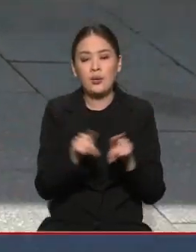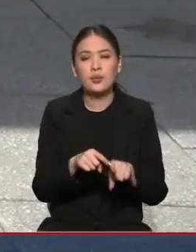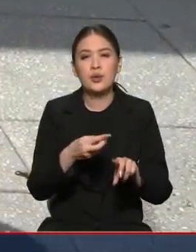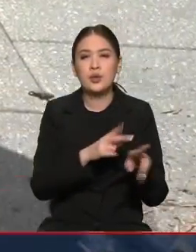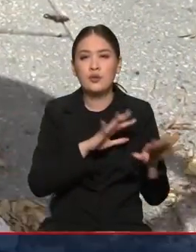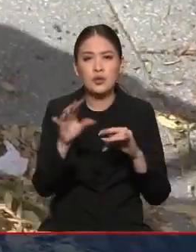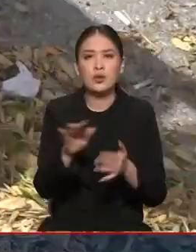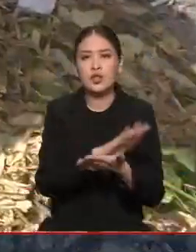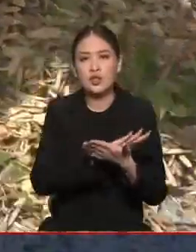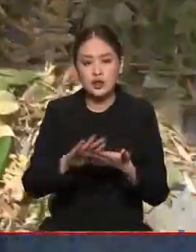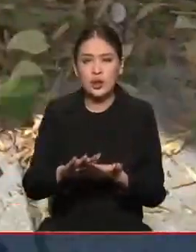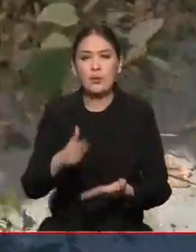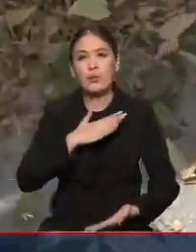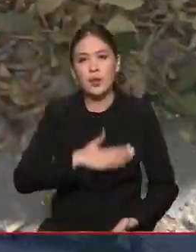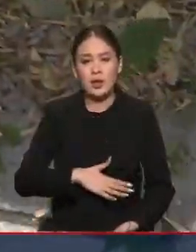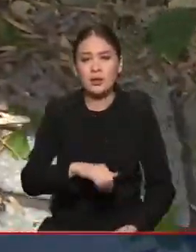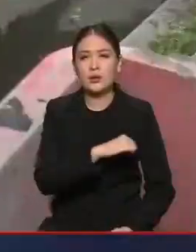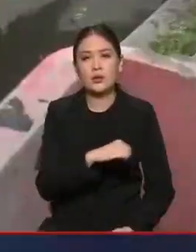Везде чисто, приятно самому, правда?